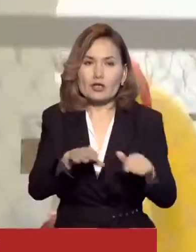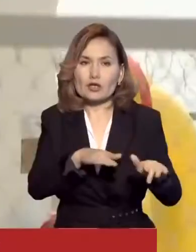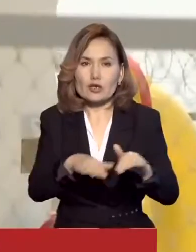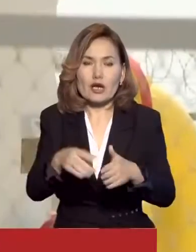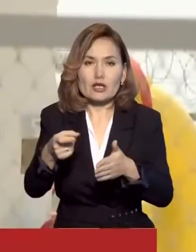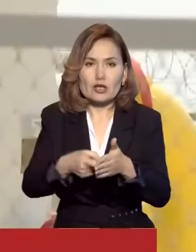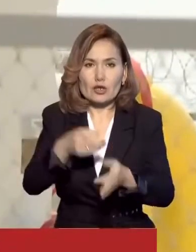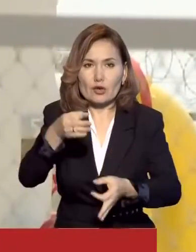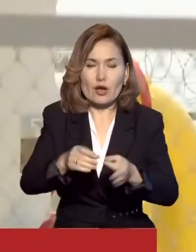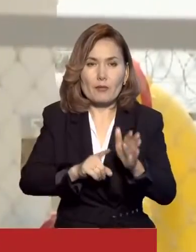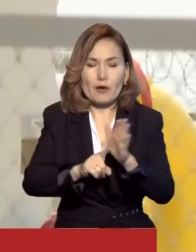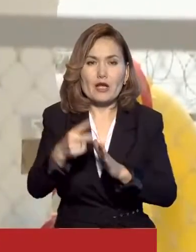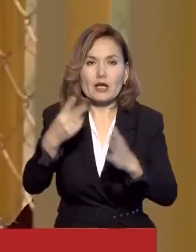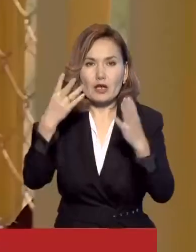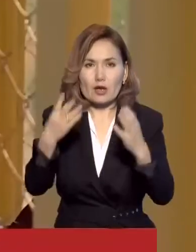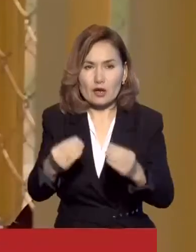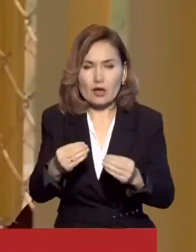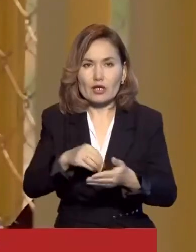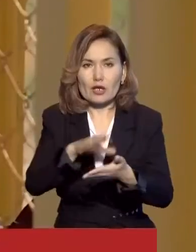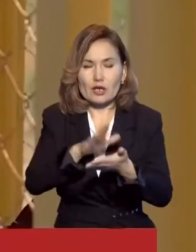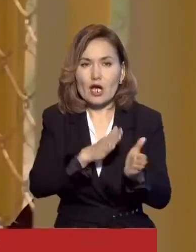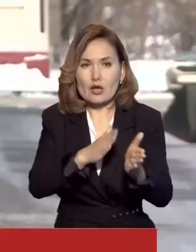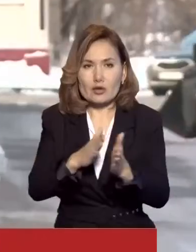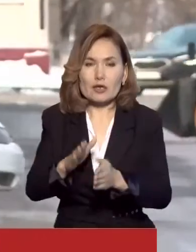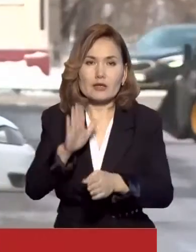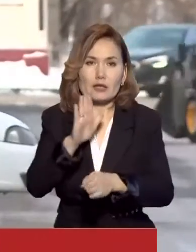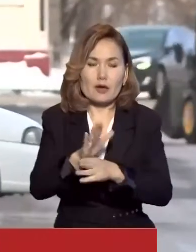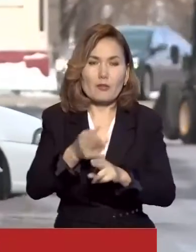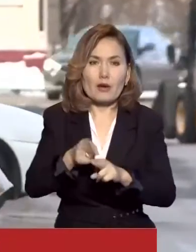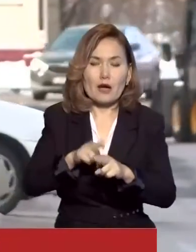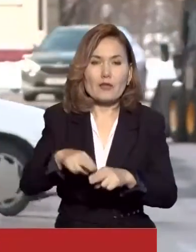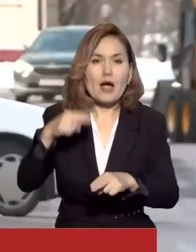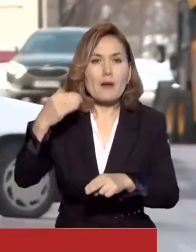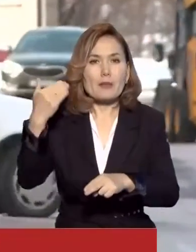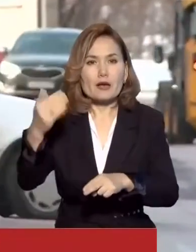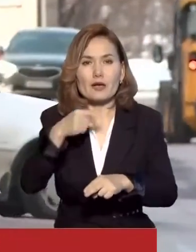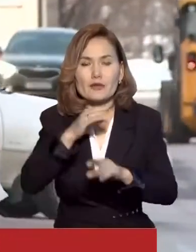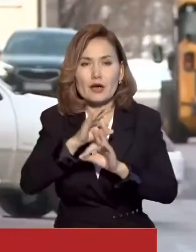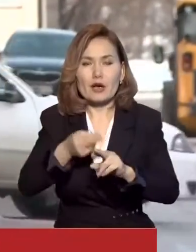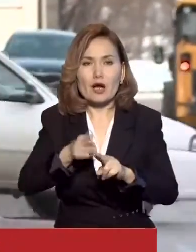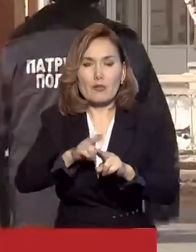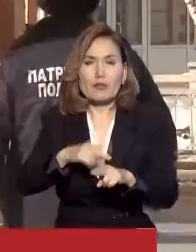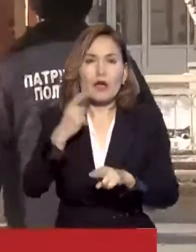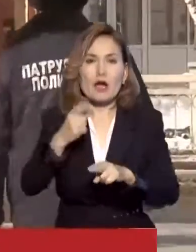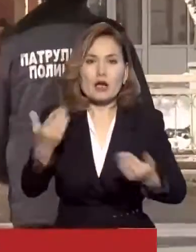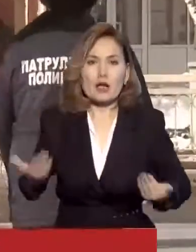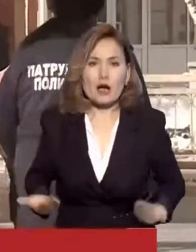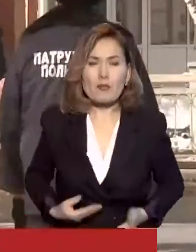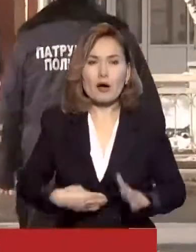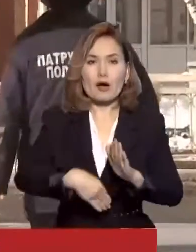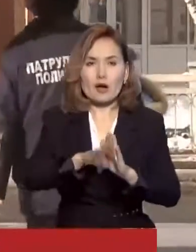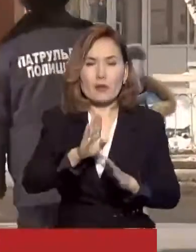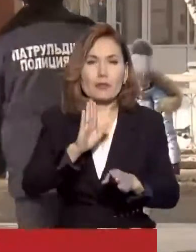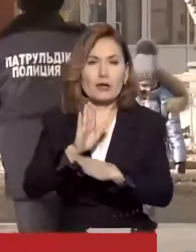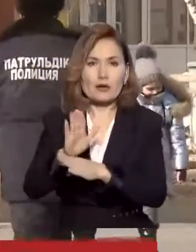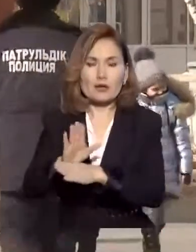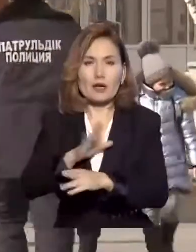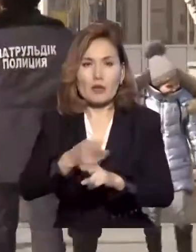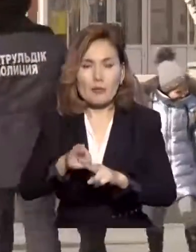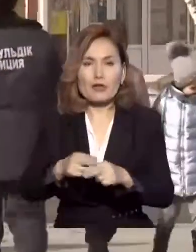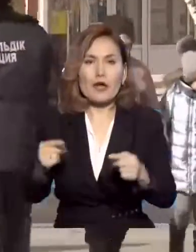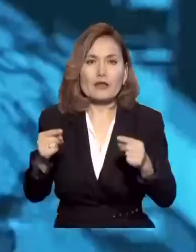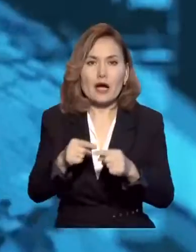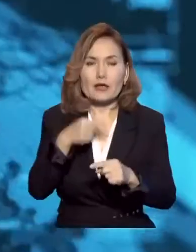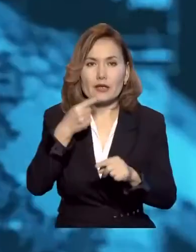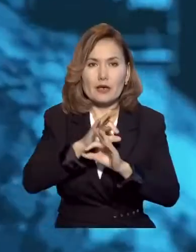тергеу жүргізеді. 20 күнде реттеуді талап етті. Жиын соңында президент елдегі әлеуметтік-экономикалық ахуалды тұрақтандыру үшін бірқатар тапсырма берді.